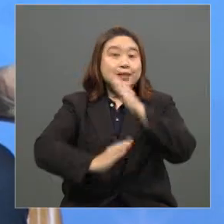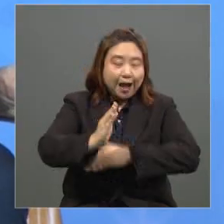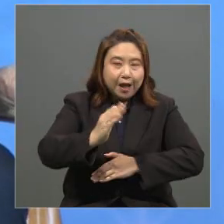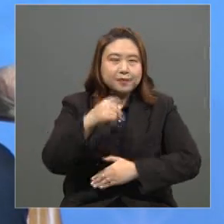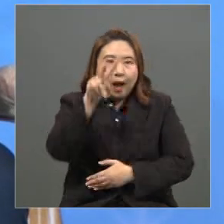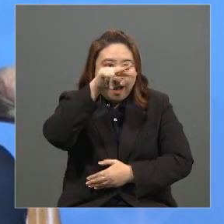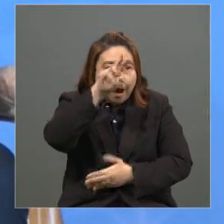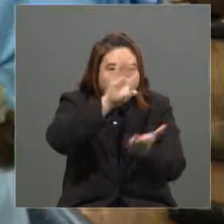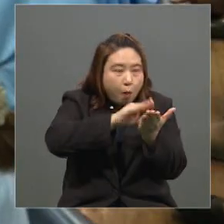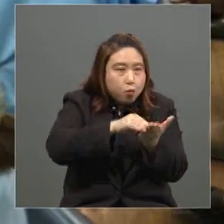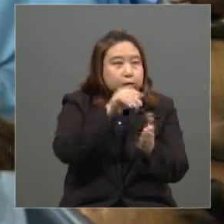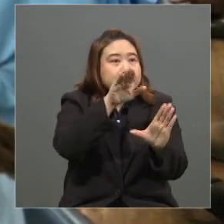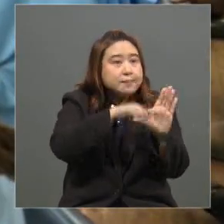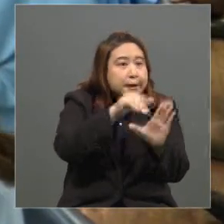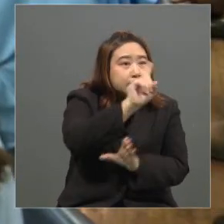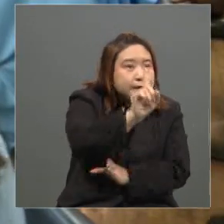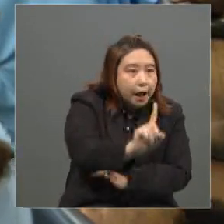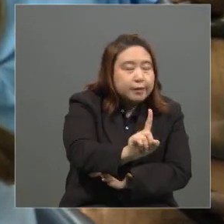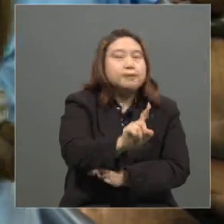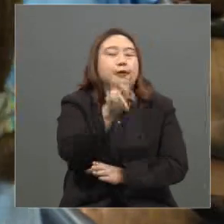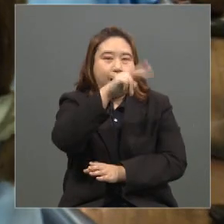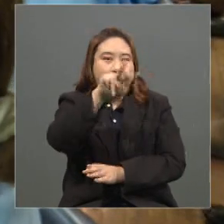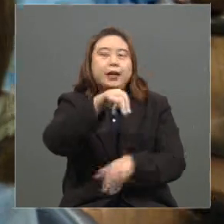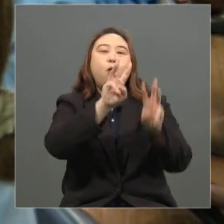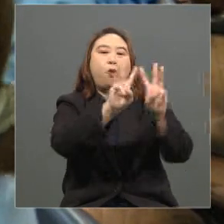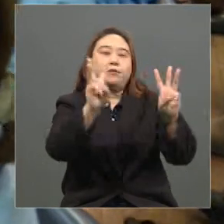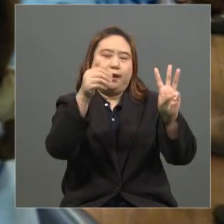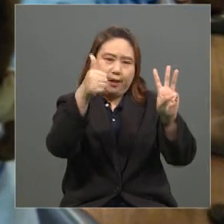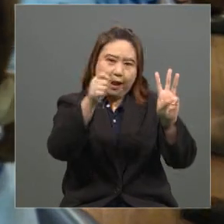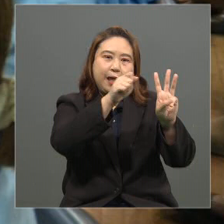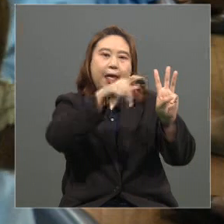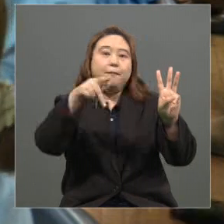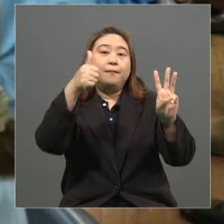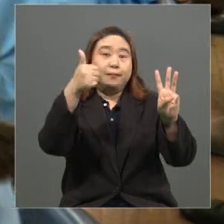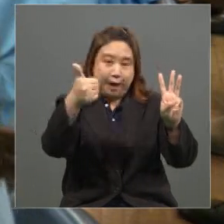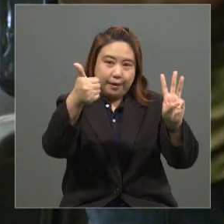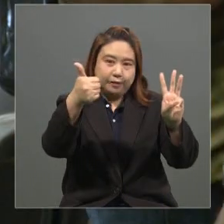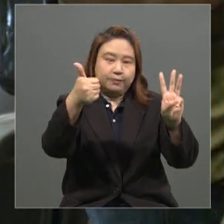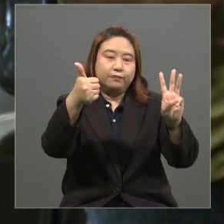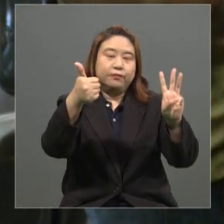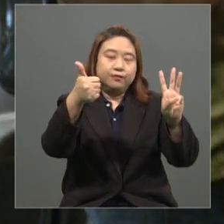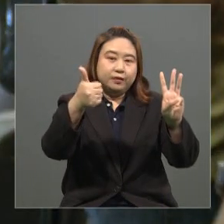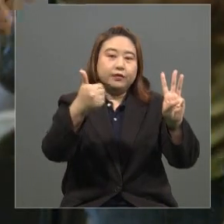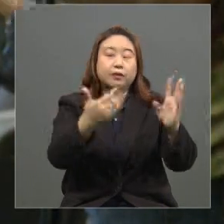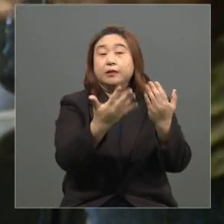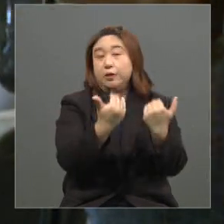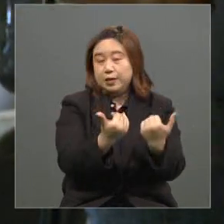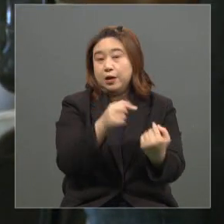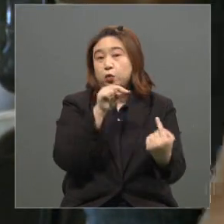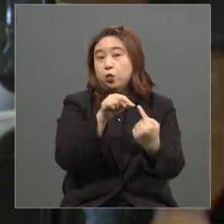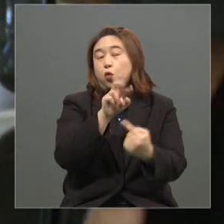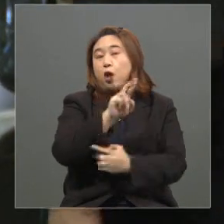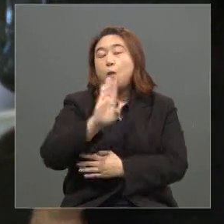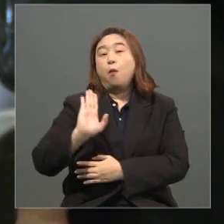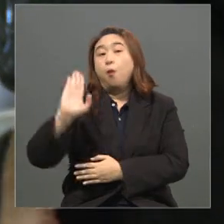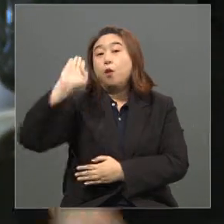ตลาดแรงงานโดยใช้แพลตฟอร์มในการหางานผ่านเว็บไซต์แล้วก็แอปพลิเคชันการจัดหางานโดยระบบของทางบริษัท